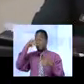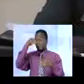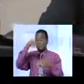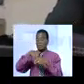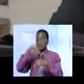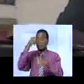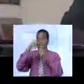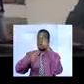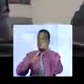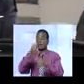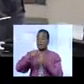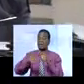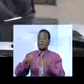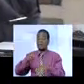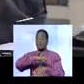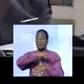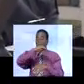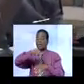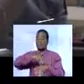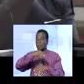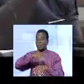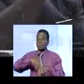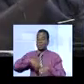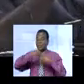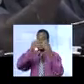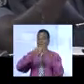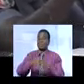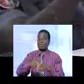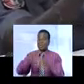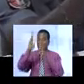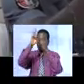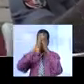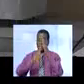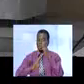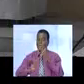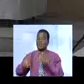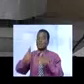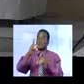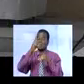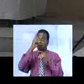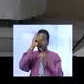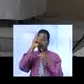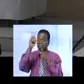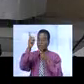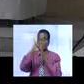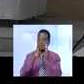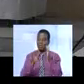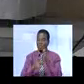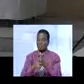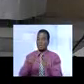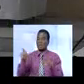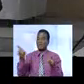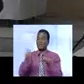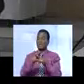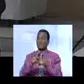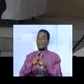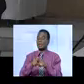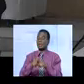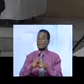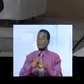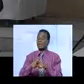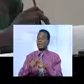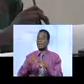lesquelles leur mission leur impose le respect du droit. Tel est l'objectif du séminaire sur la justice